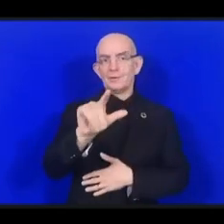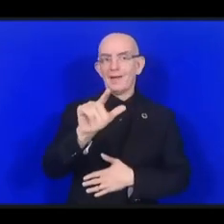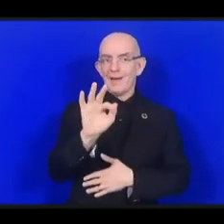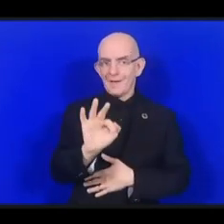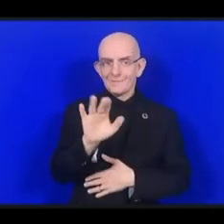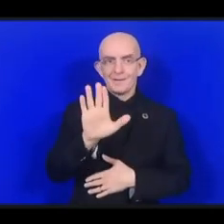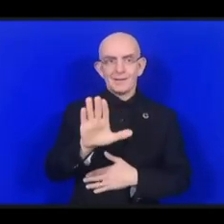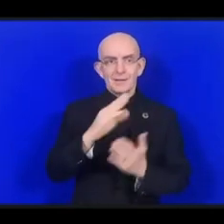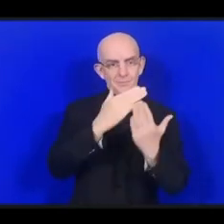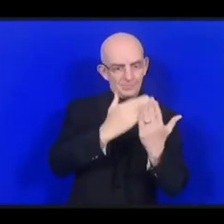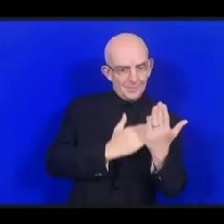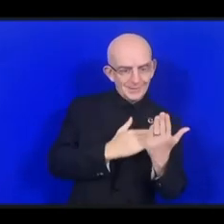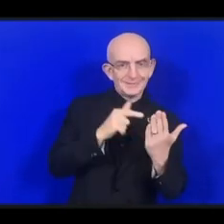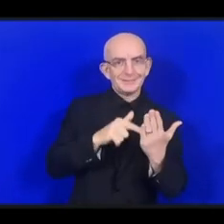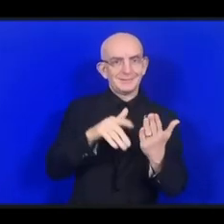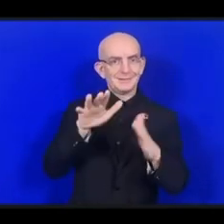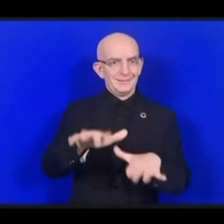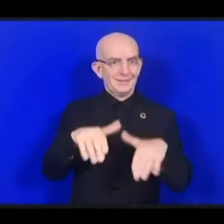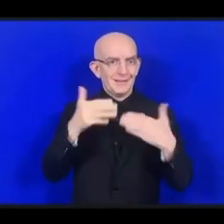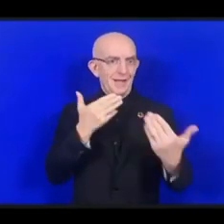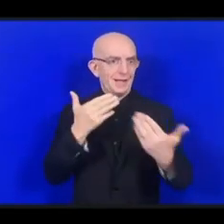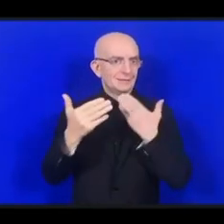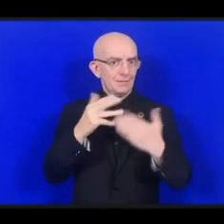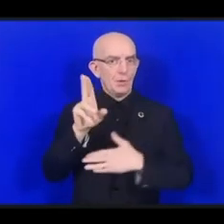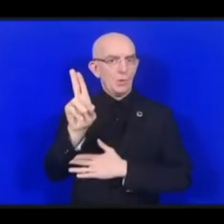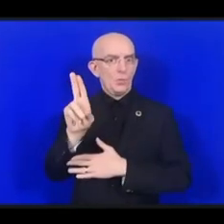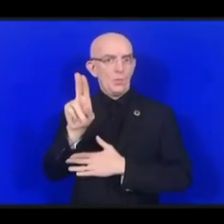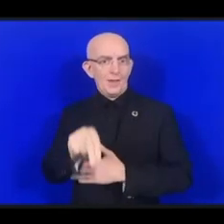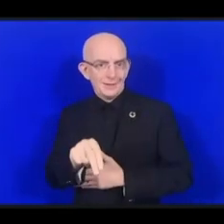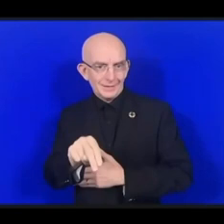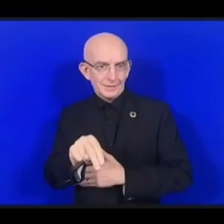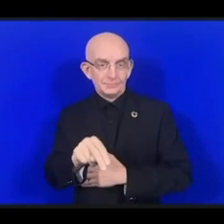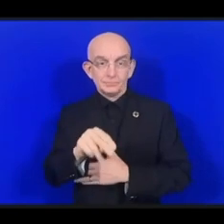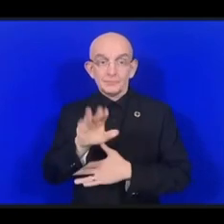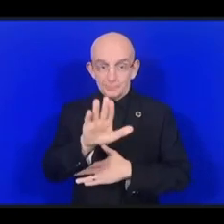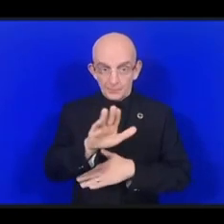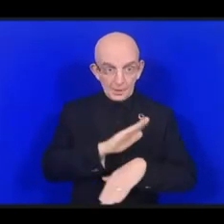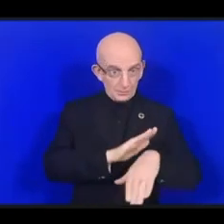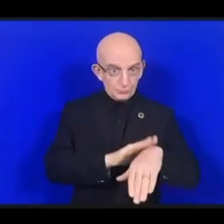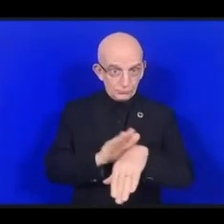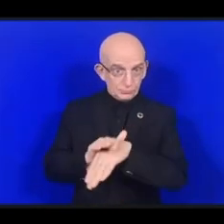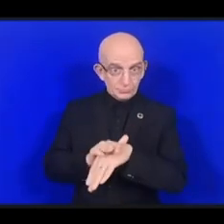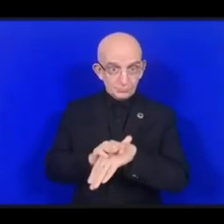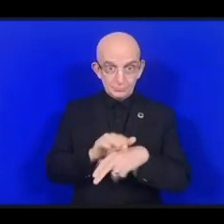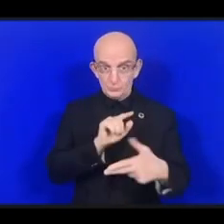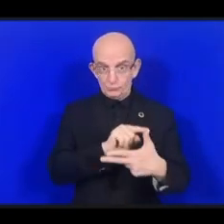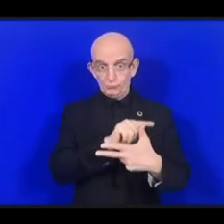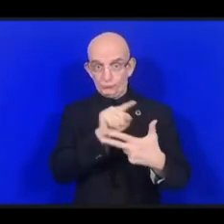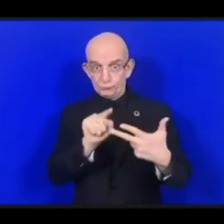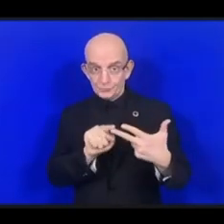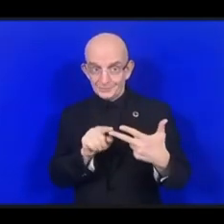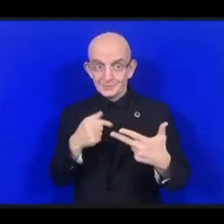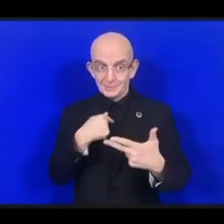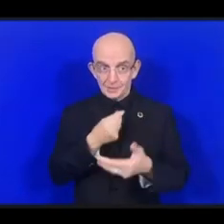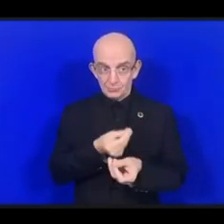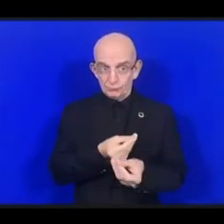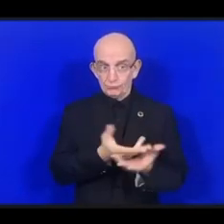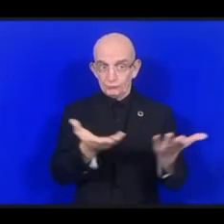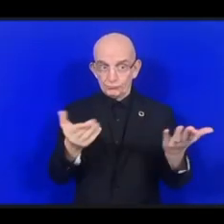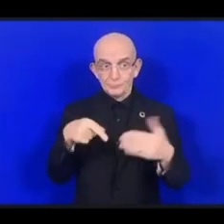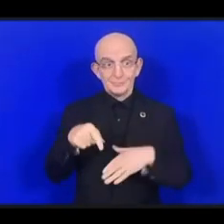我想在一开幕式的时候给大家提的三个问题，我想请大家注意。